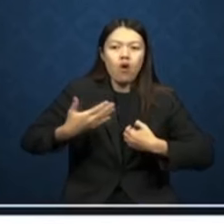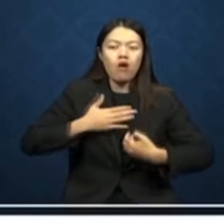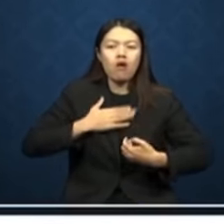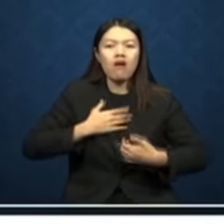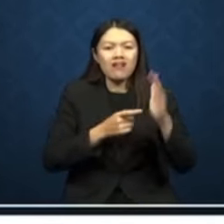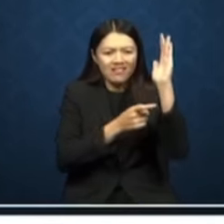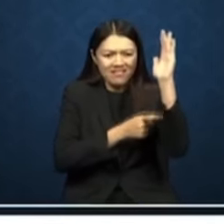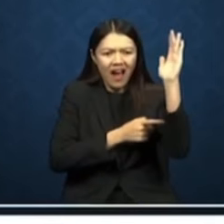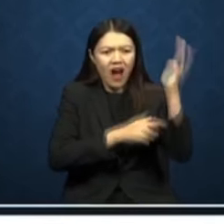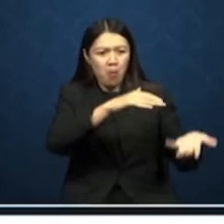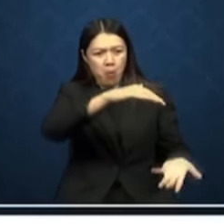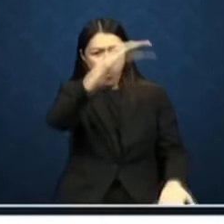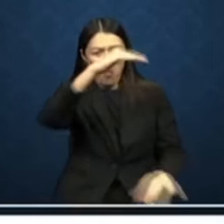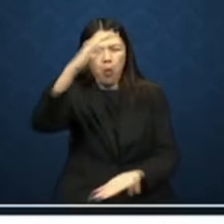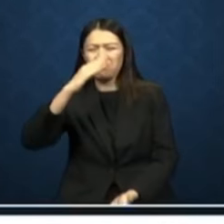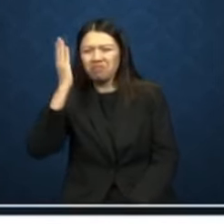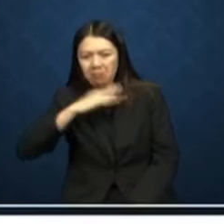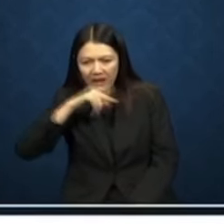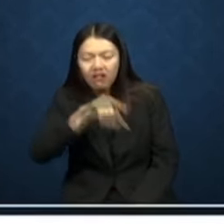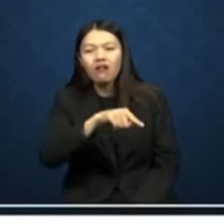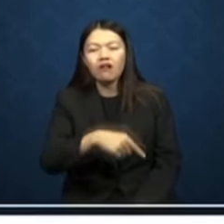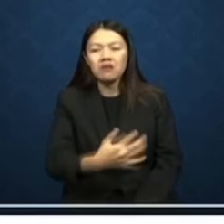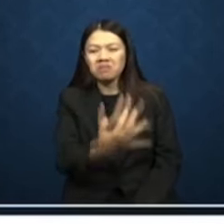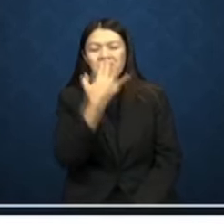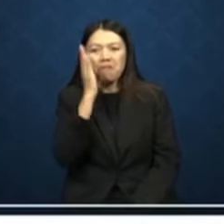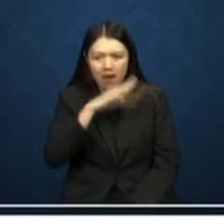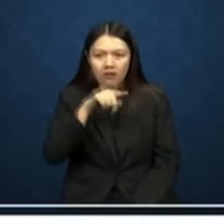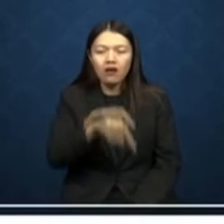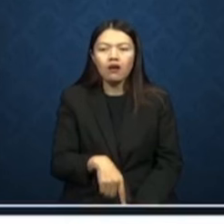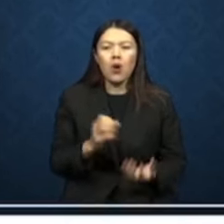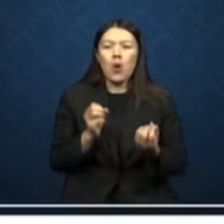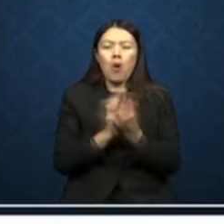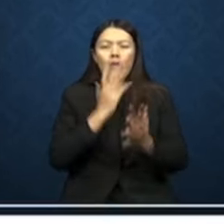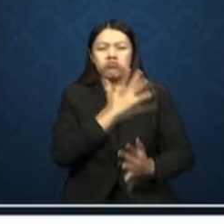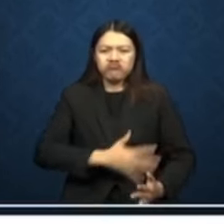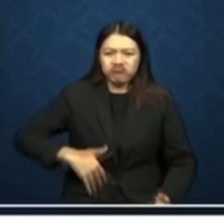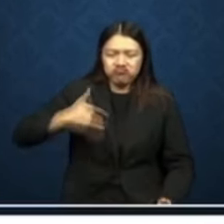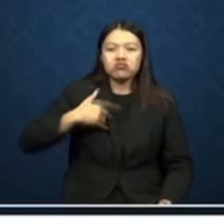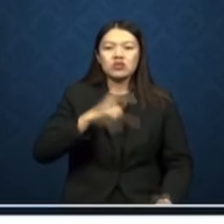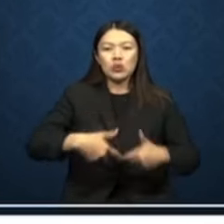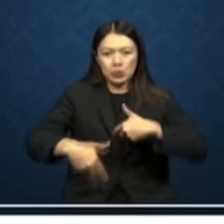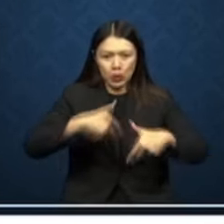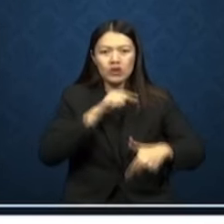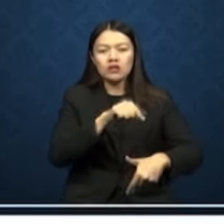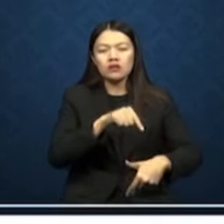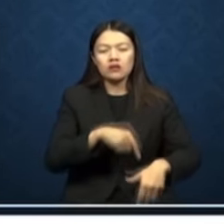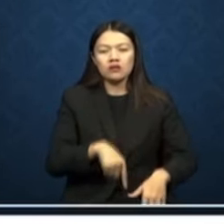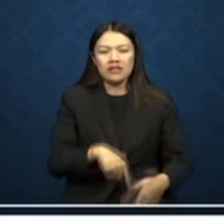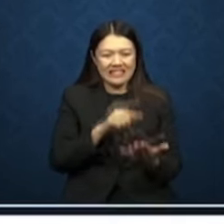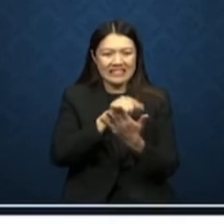ยางที่กองอยู่ตรงนั้นมันส่งกลิ่นเหม็นกระทบต่อสุขภาพของพี่น้องประชาชนในพื้น